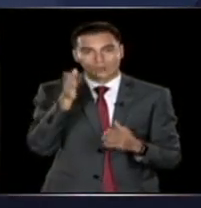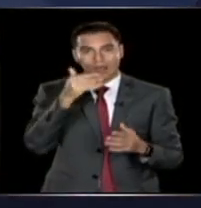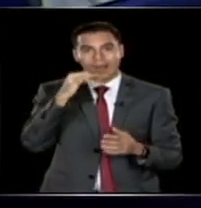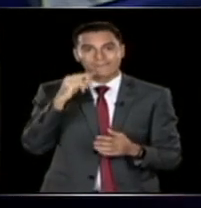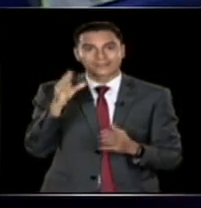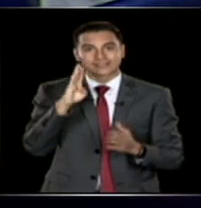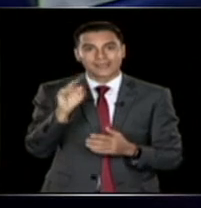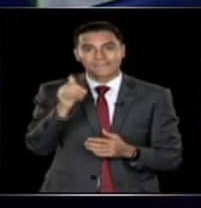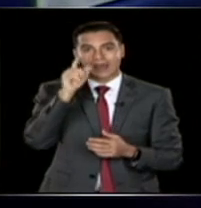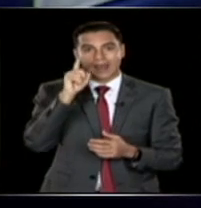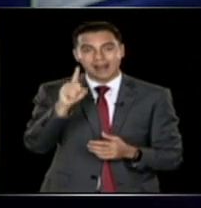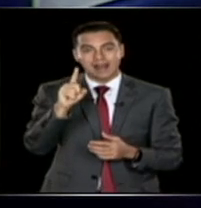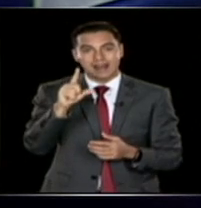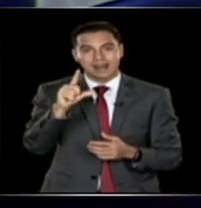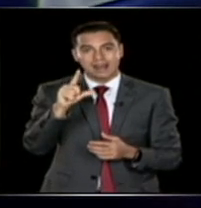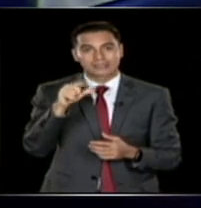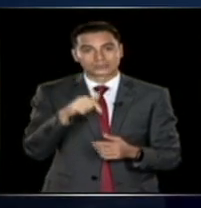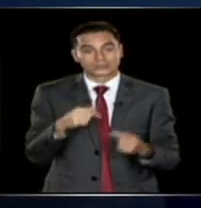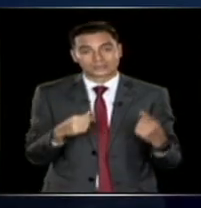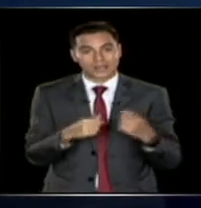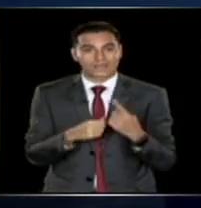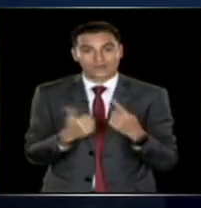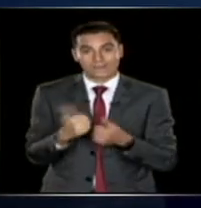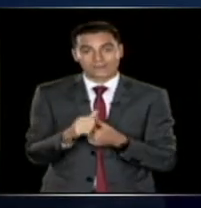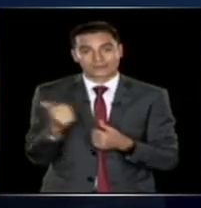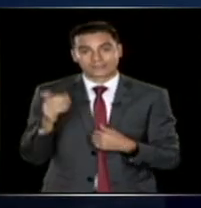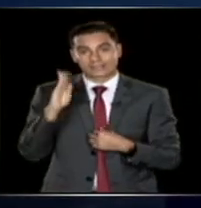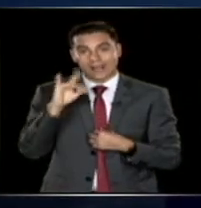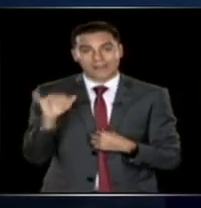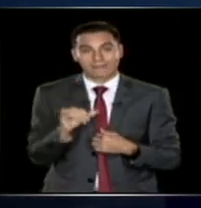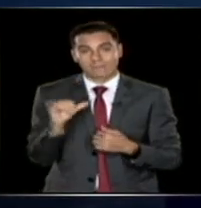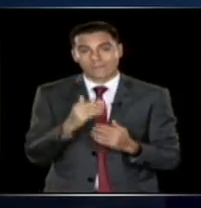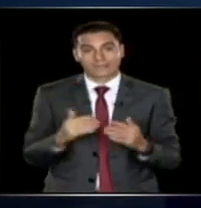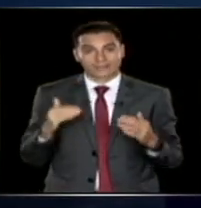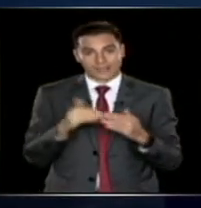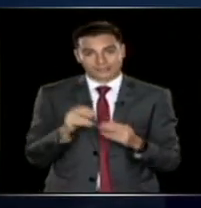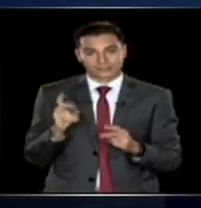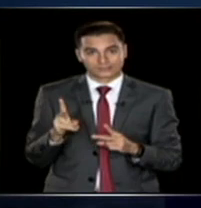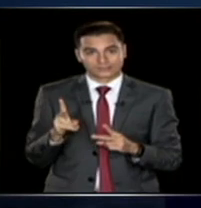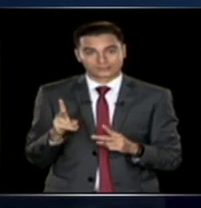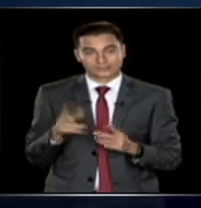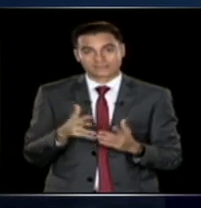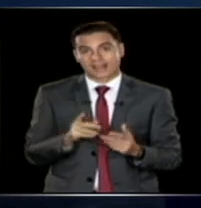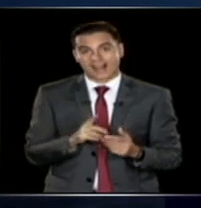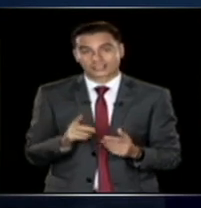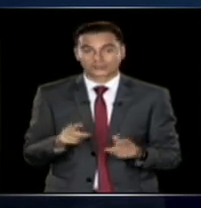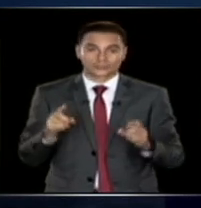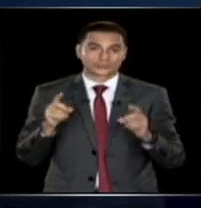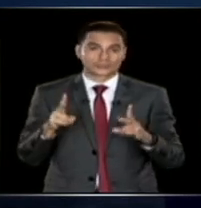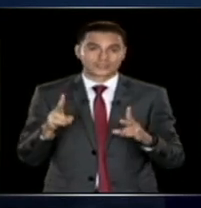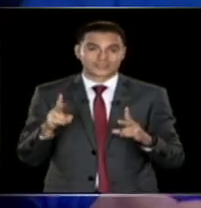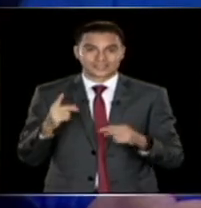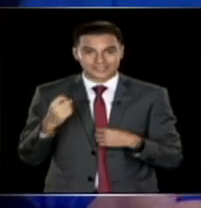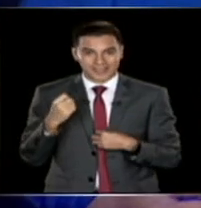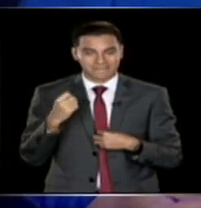بلا مقابل. برافو عليك يا معتصم. سلمى محتاجة تتعدي. ما تقلقش أنا جامدة.